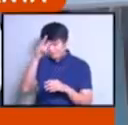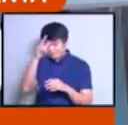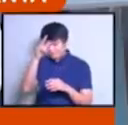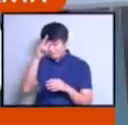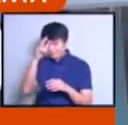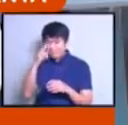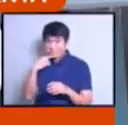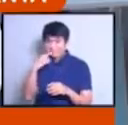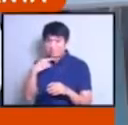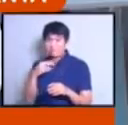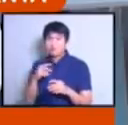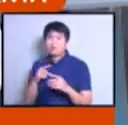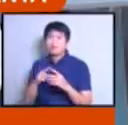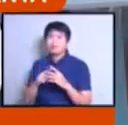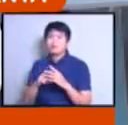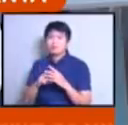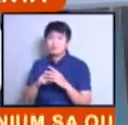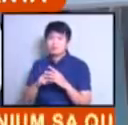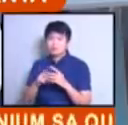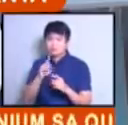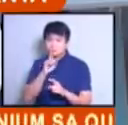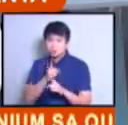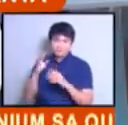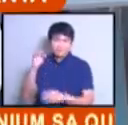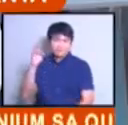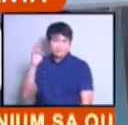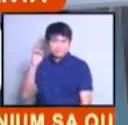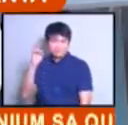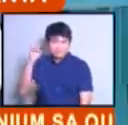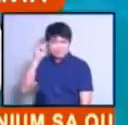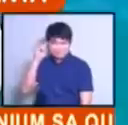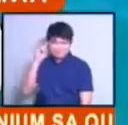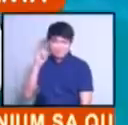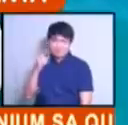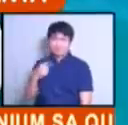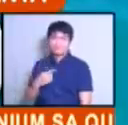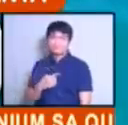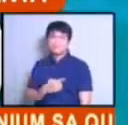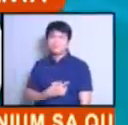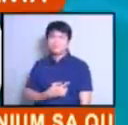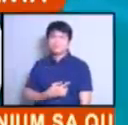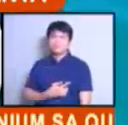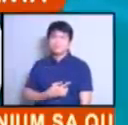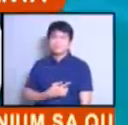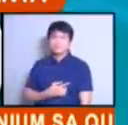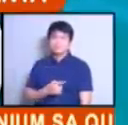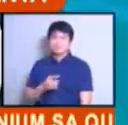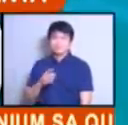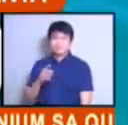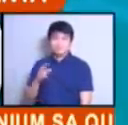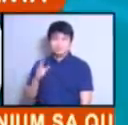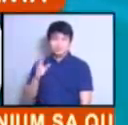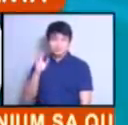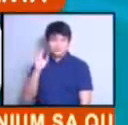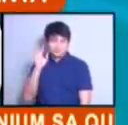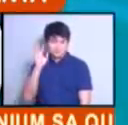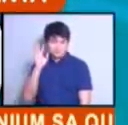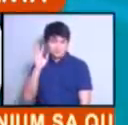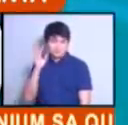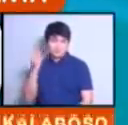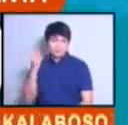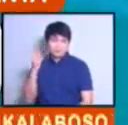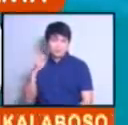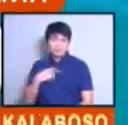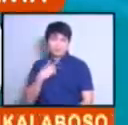Mr. Jomar Torrillo po. Cover lang po ako, Big Disukatan. Okay na tayo dyan. Sir, napakinggan ko na yung boses ni Mr.